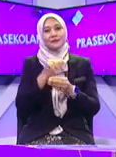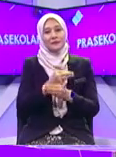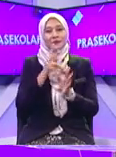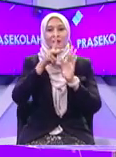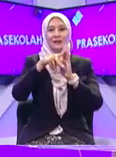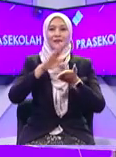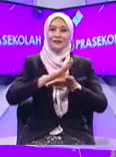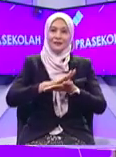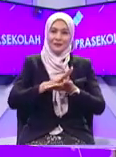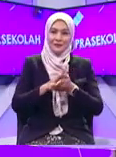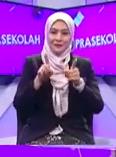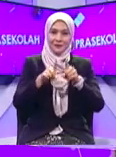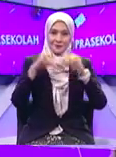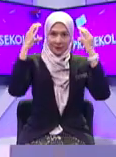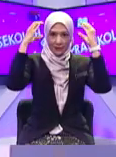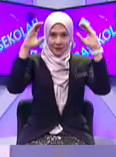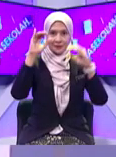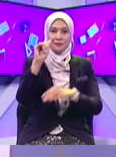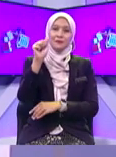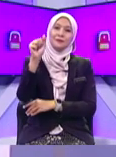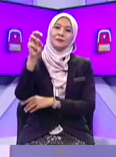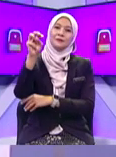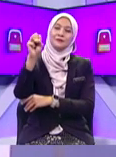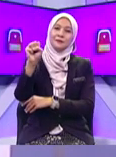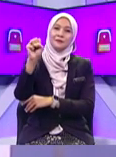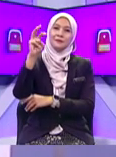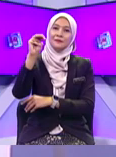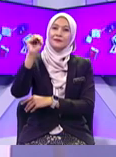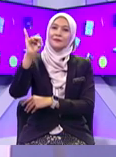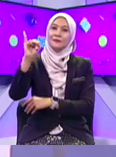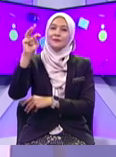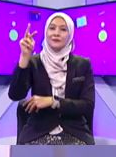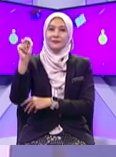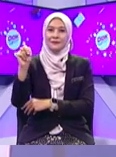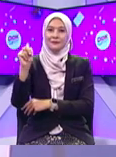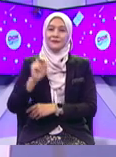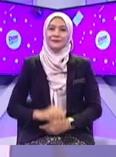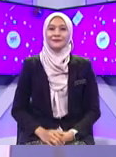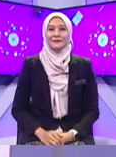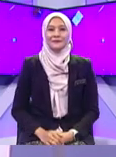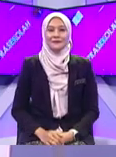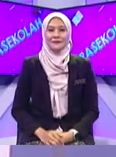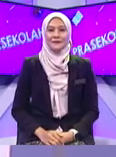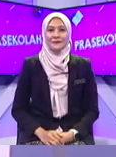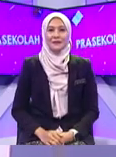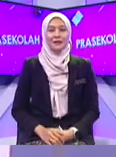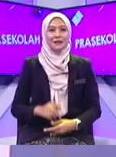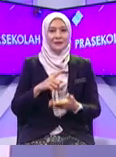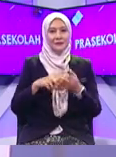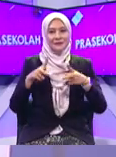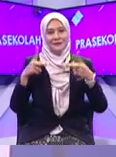cegu Yasmin Assalamualaikum Cikgu Hai Cikgu apa